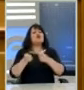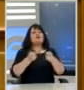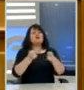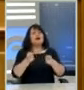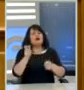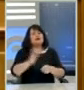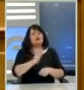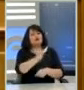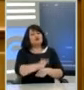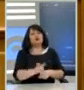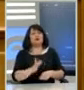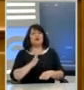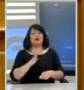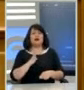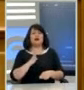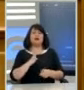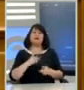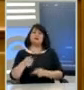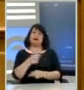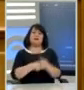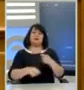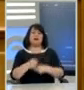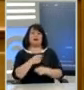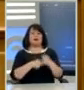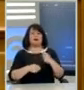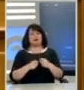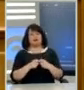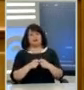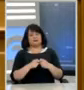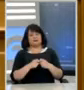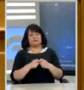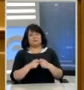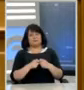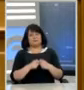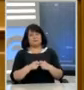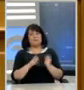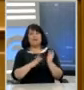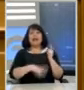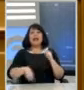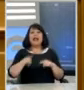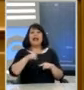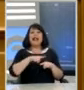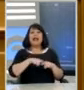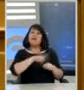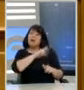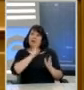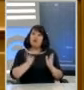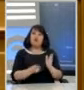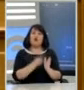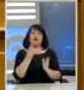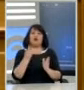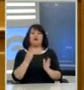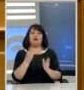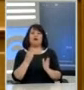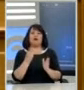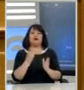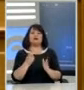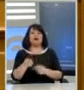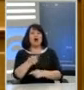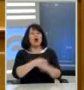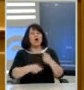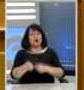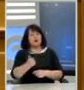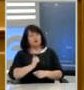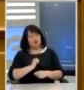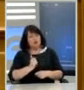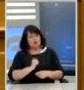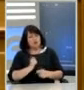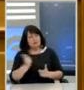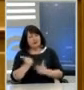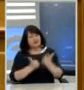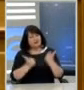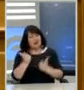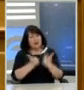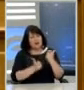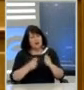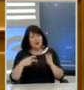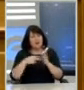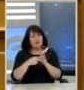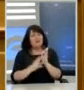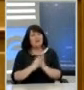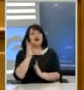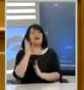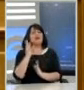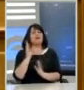πολίτες και προς τις επιχειρήσεις. Η χώρα είχε βγει 2 φορές στις αγορές μέσα στο